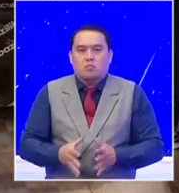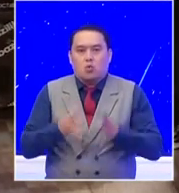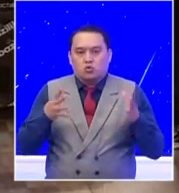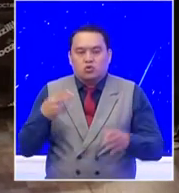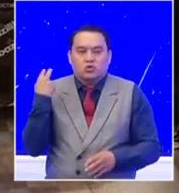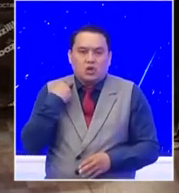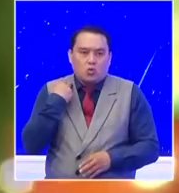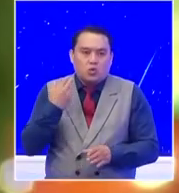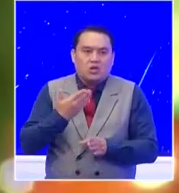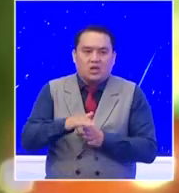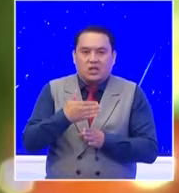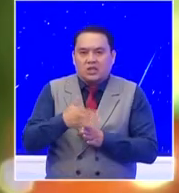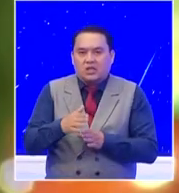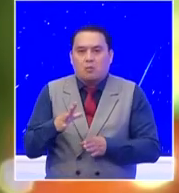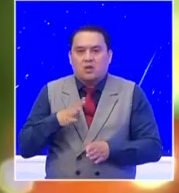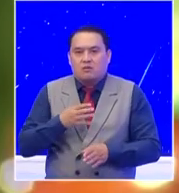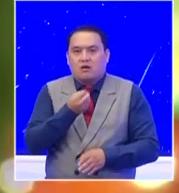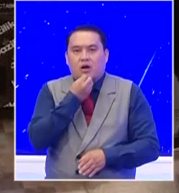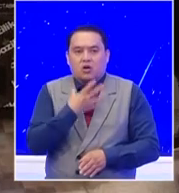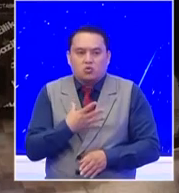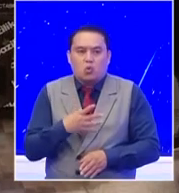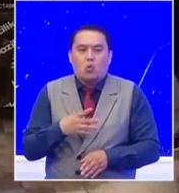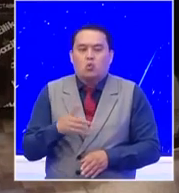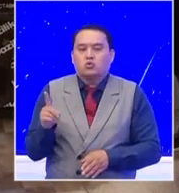по кредитам. Было бы хорошо, если бы какие-то